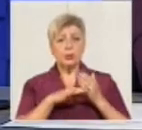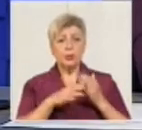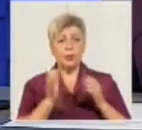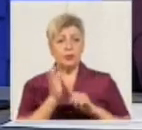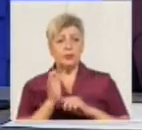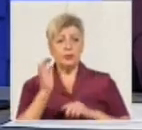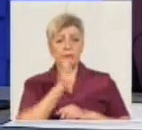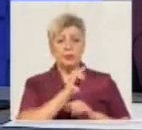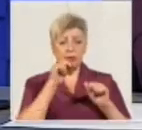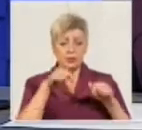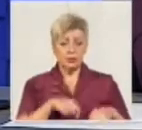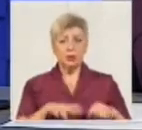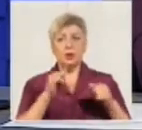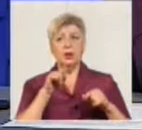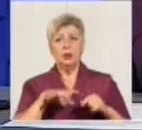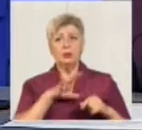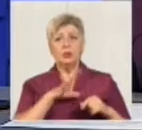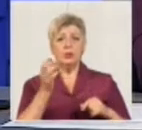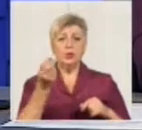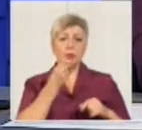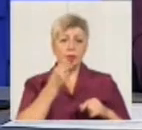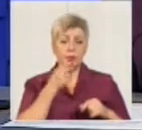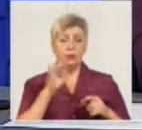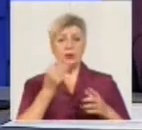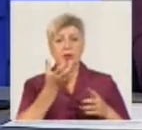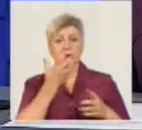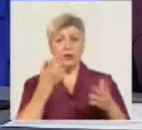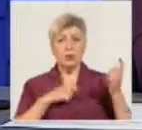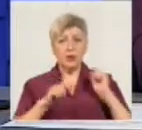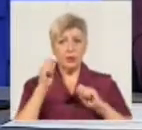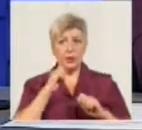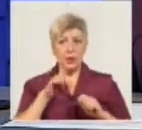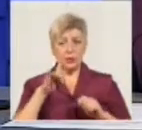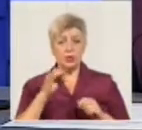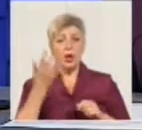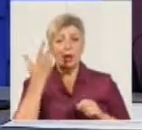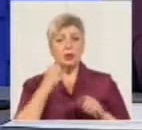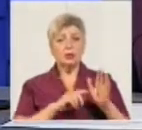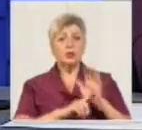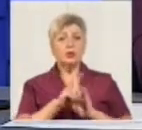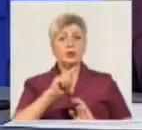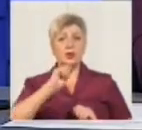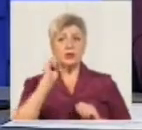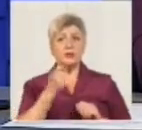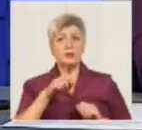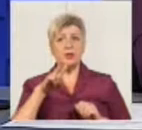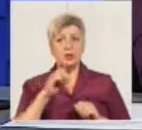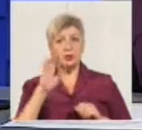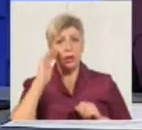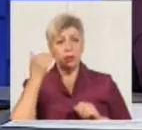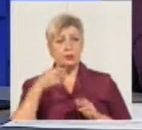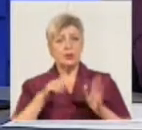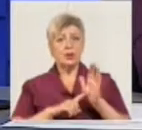Це були продукти харчування, це були теплі речі. А коли вже почалась війна, він став їздити на